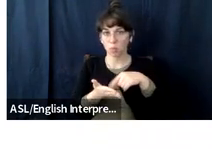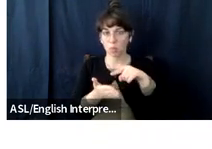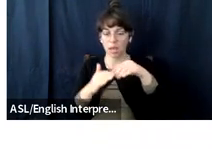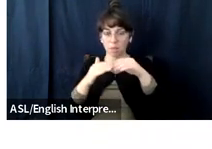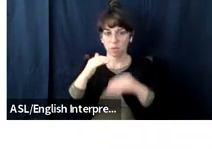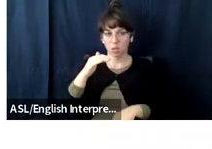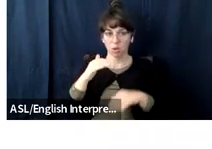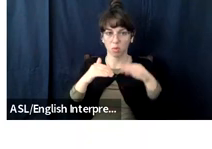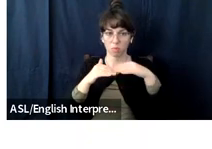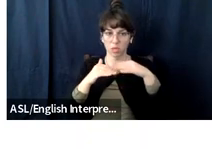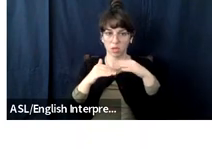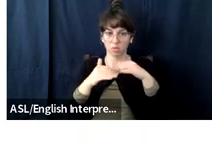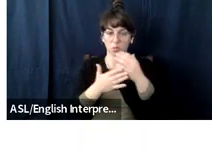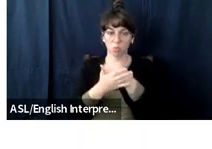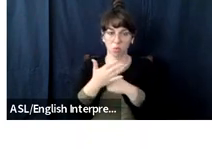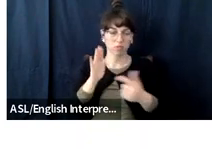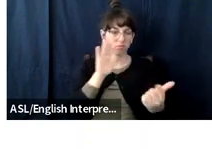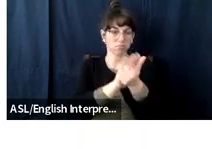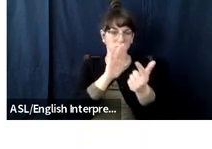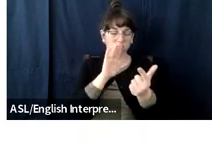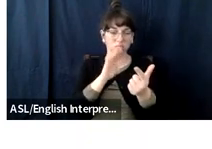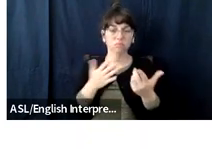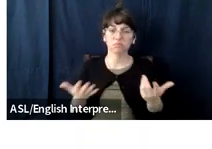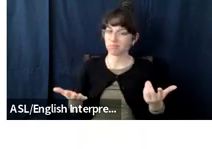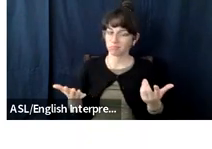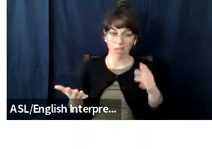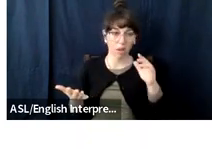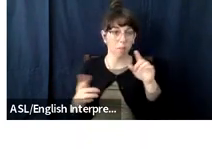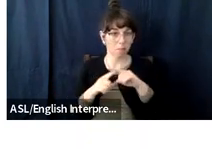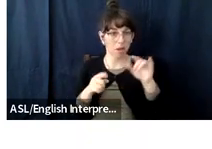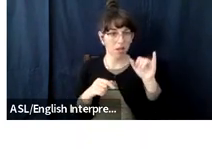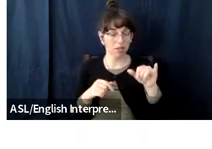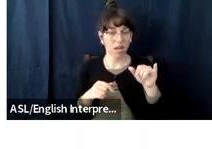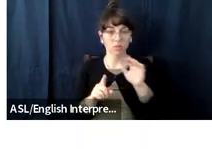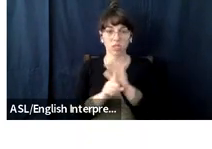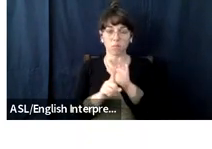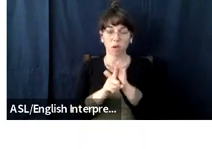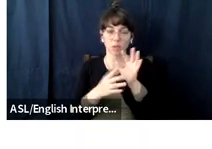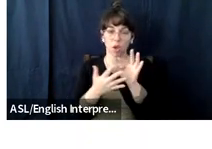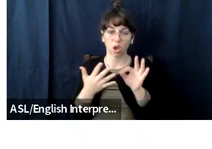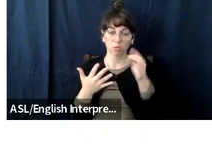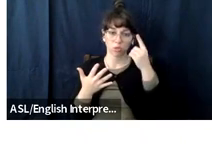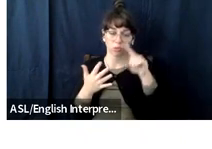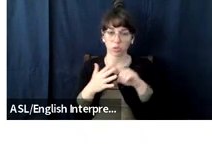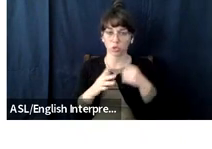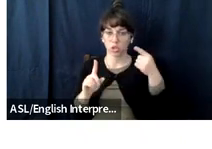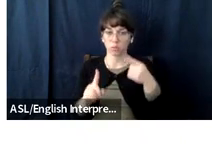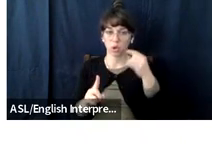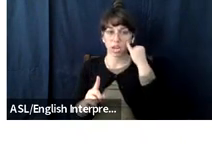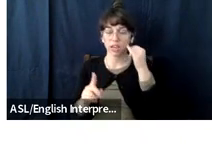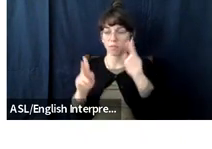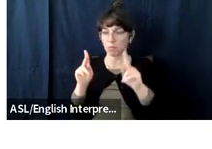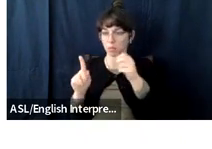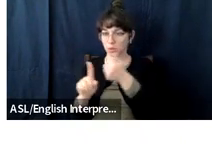wage. And those used to be some pretty popular options as a starting point for individuals with developmental